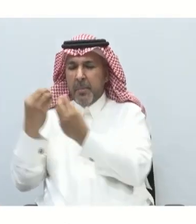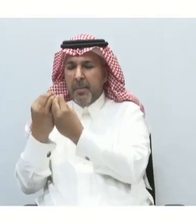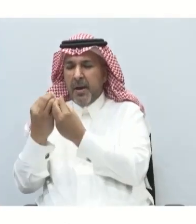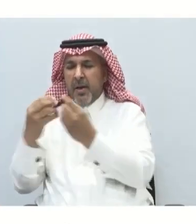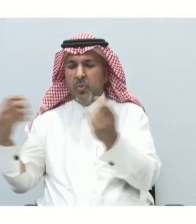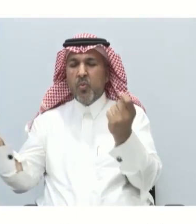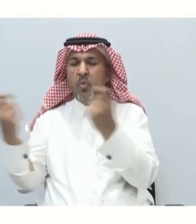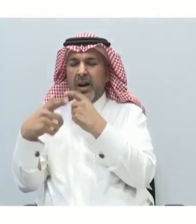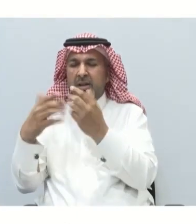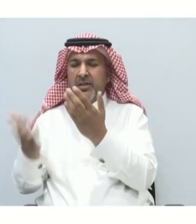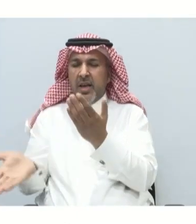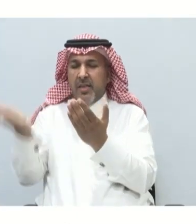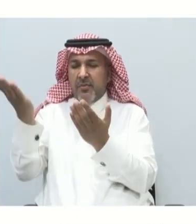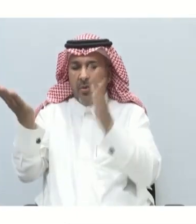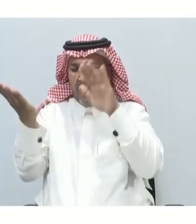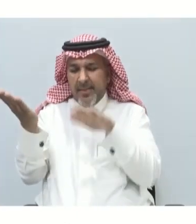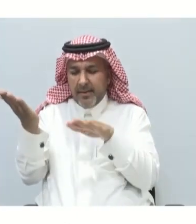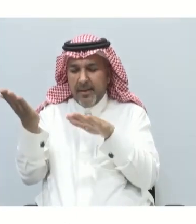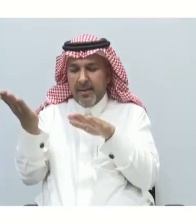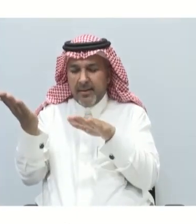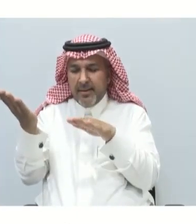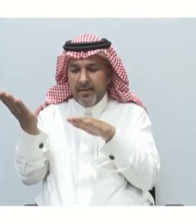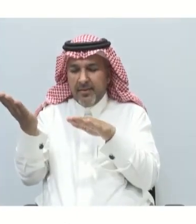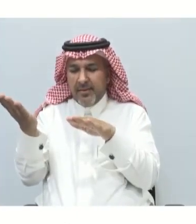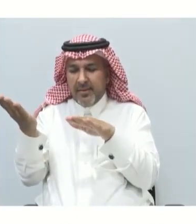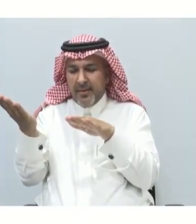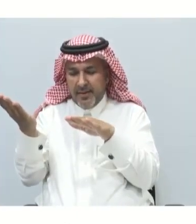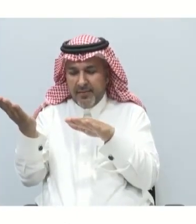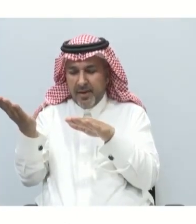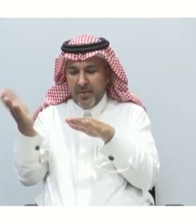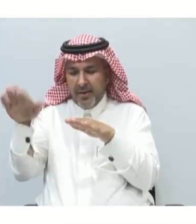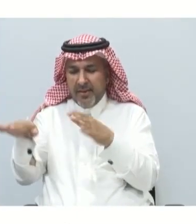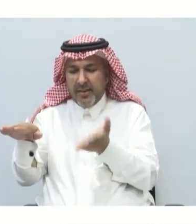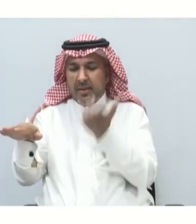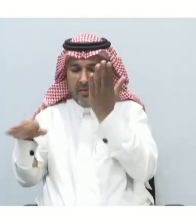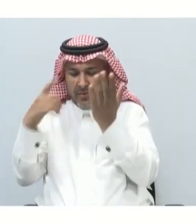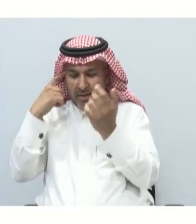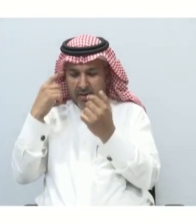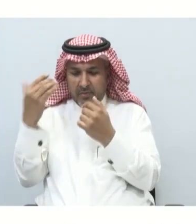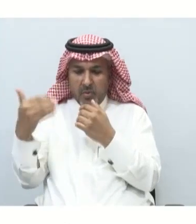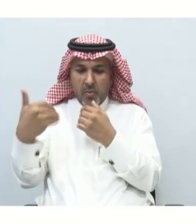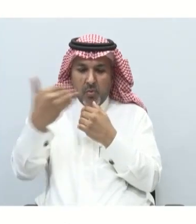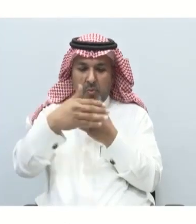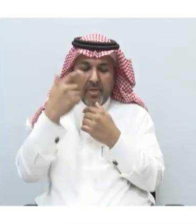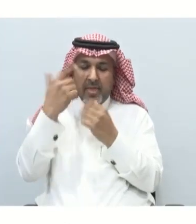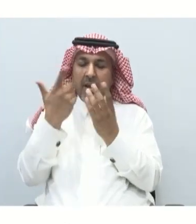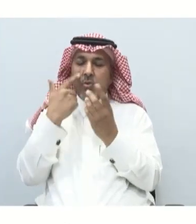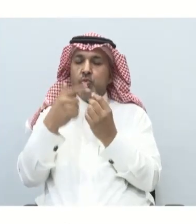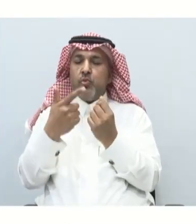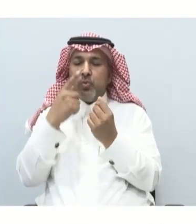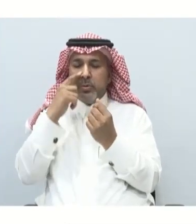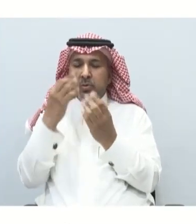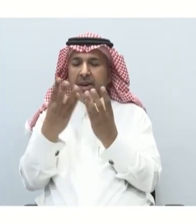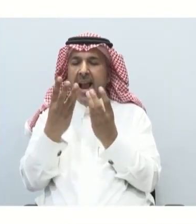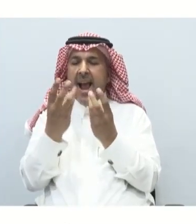في الواي مثل ما قلنا في الميل قانون الميل تذكرون يوم قلنا احنا نروح خطوه واحده يمين ونشوف والله كم